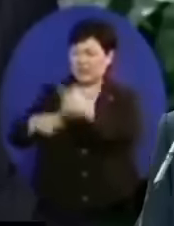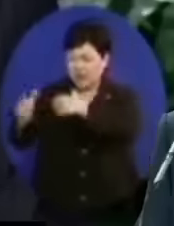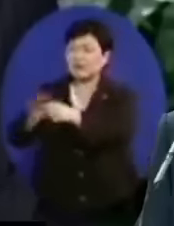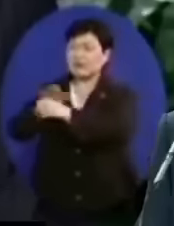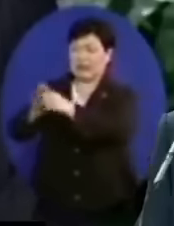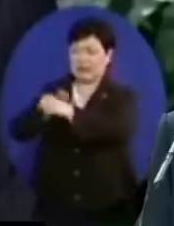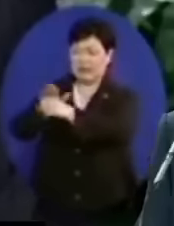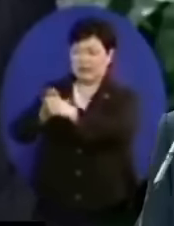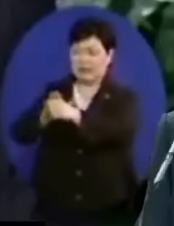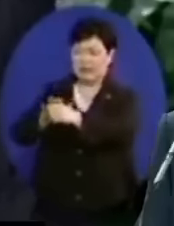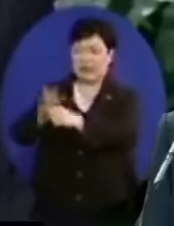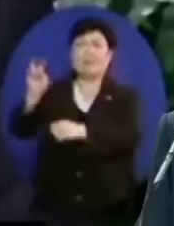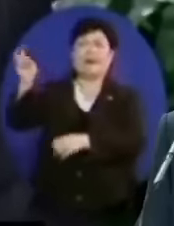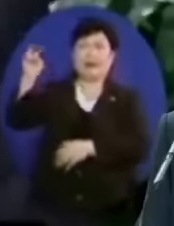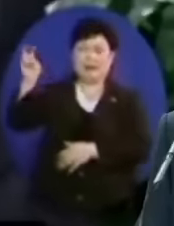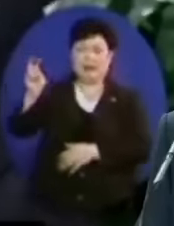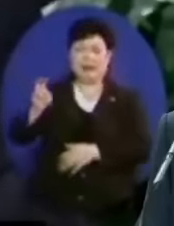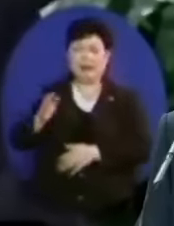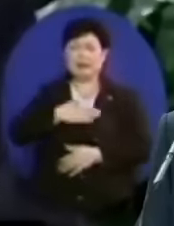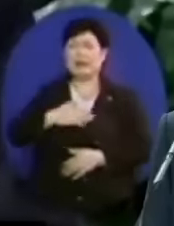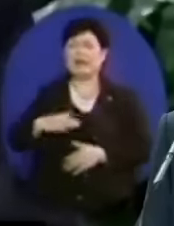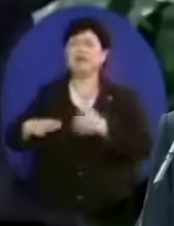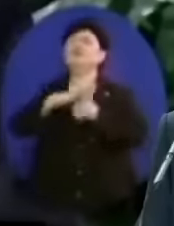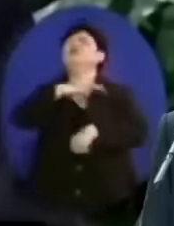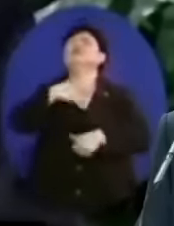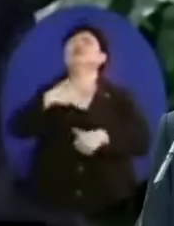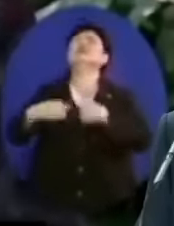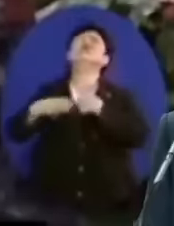더 사랑하는 건 아니에요. 나 죽여주세요.